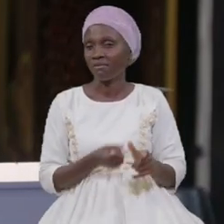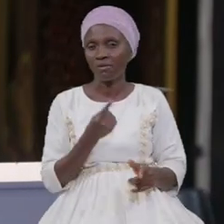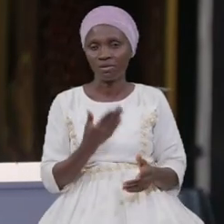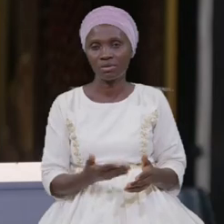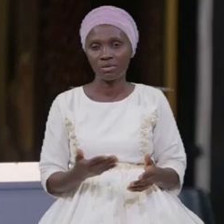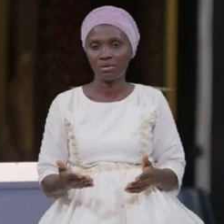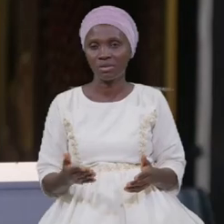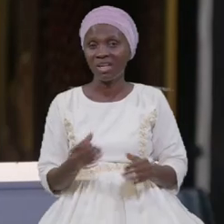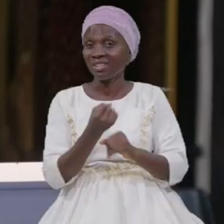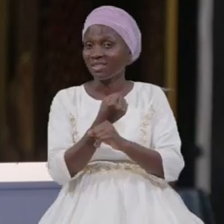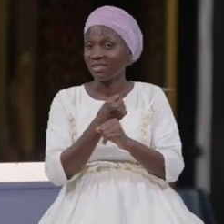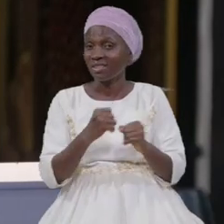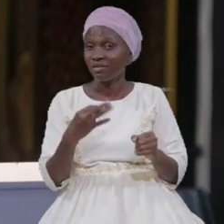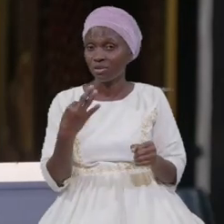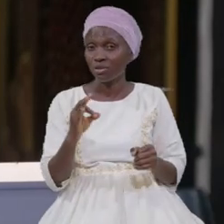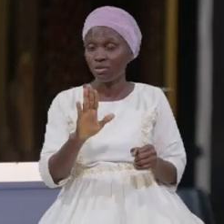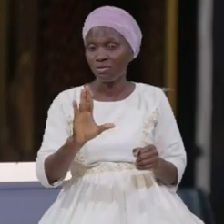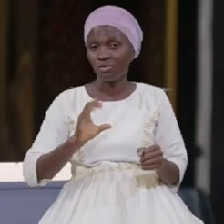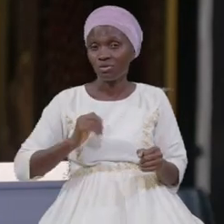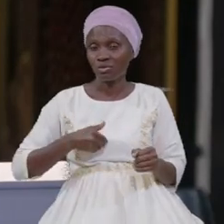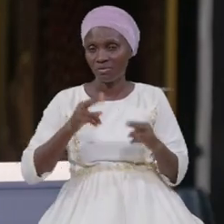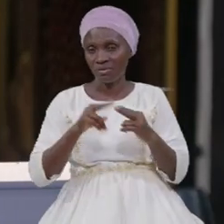Le salut de votre âme.